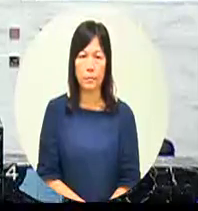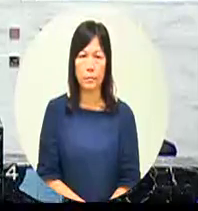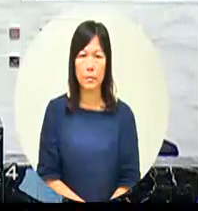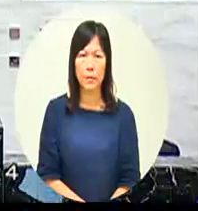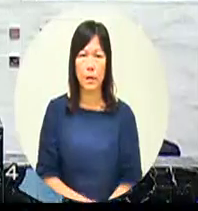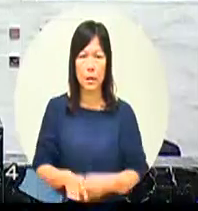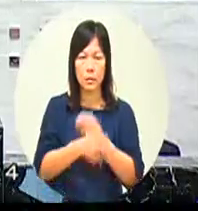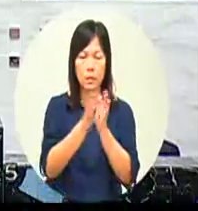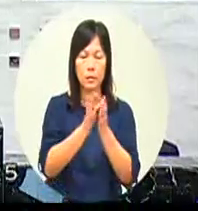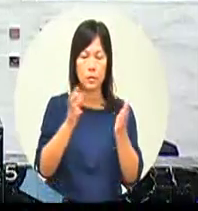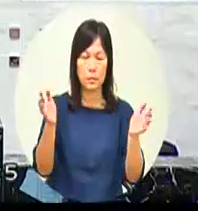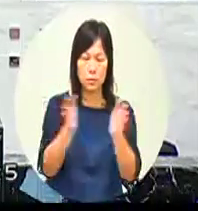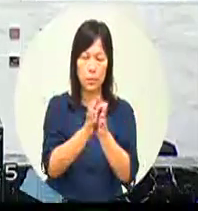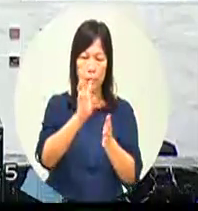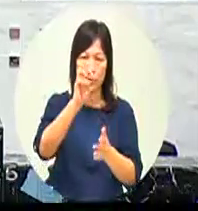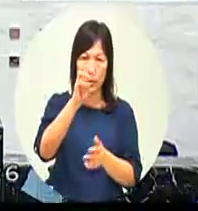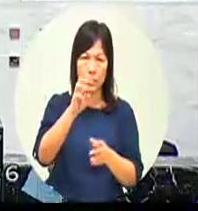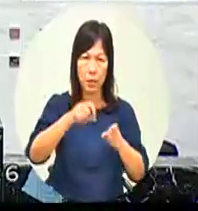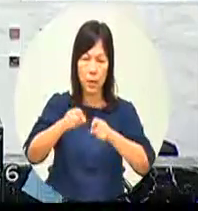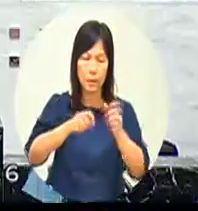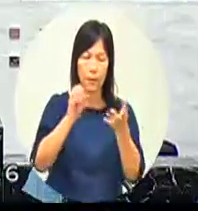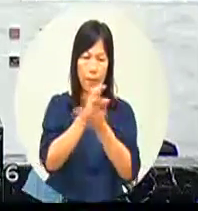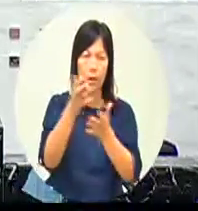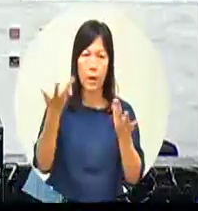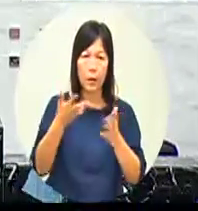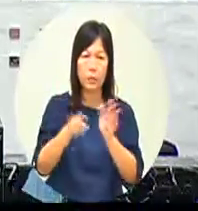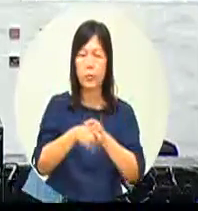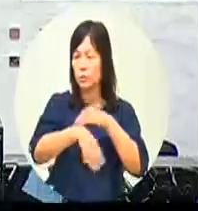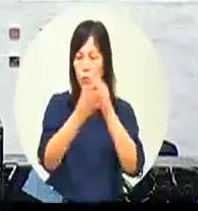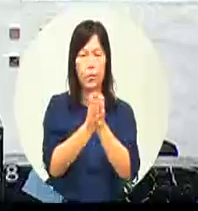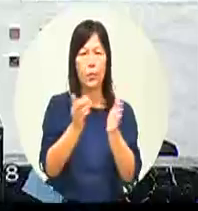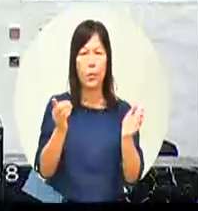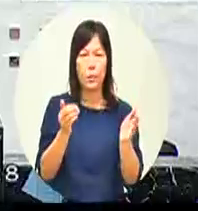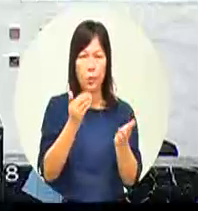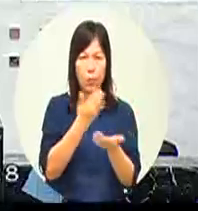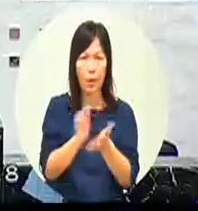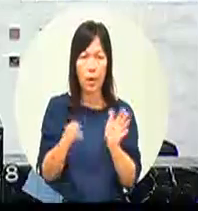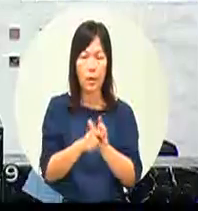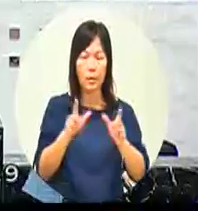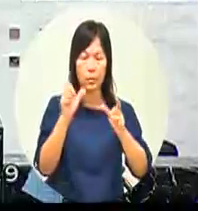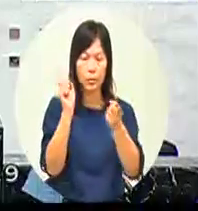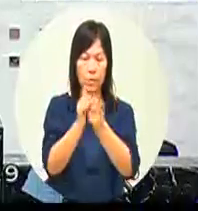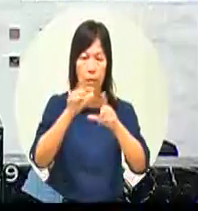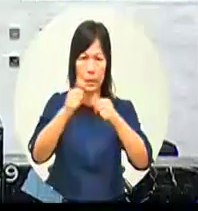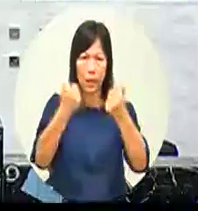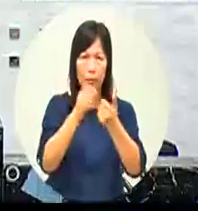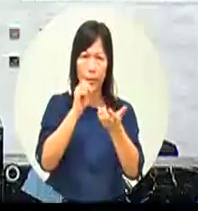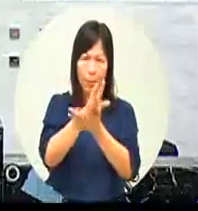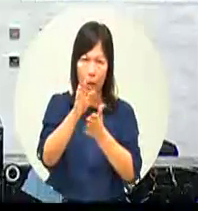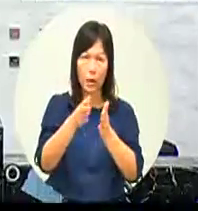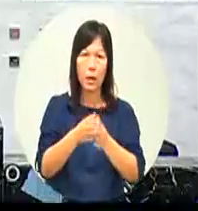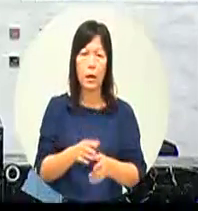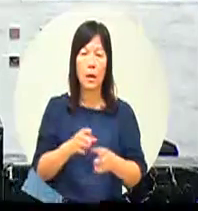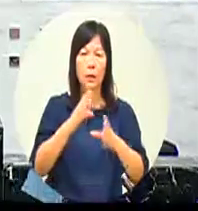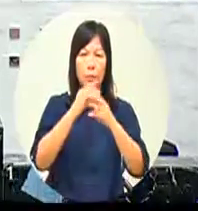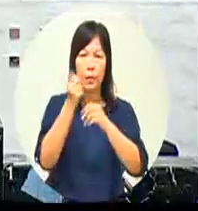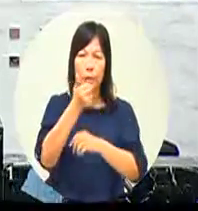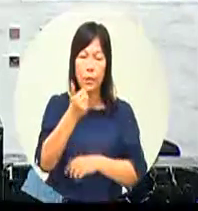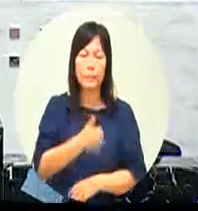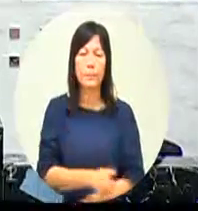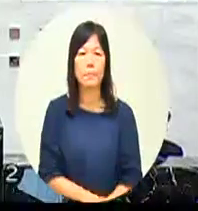以上33案。 好，报告案已经处理完成，向大会报告。萧永达议员，